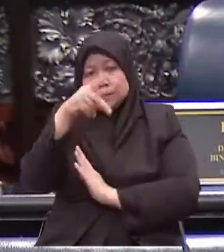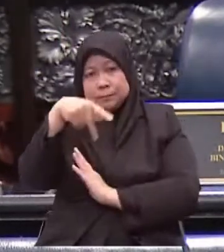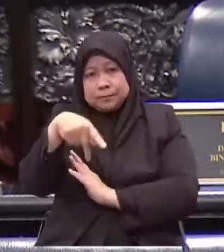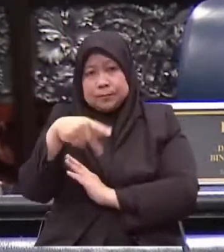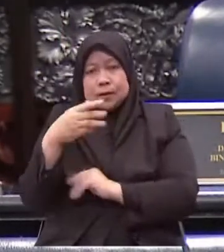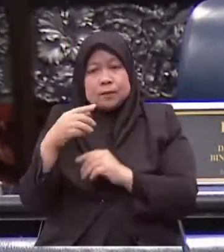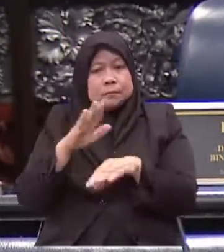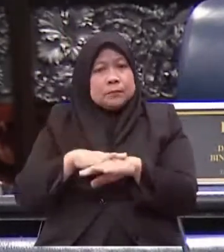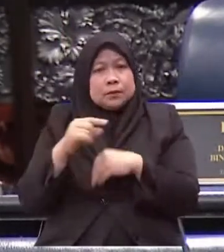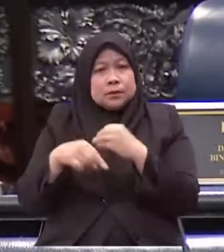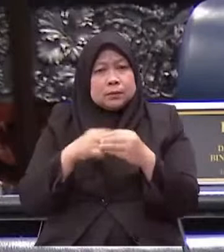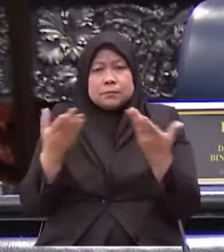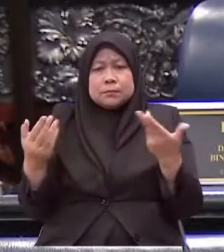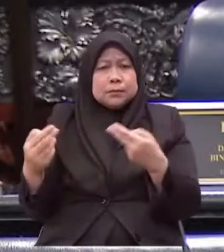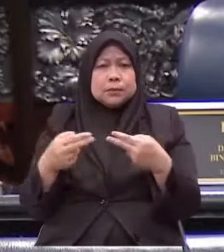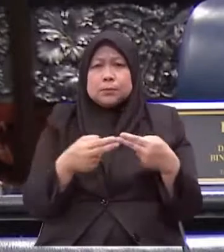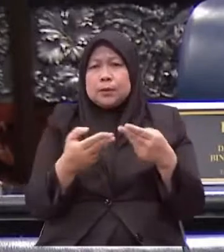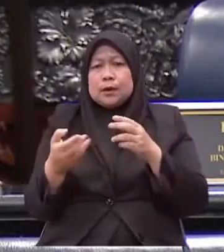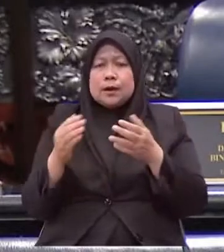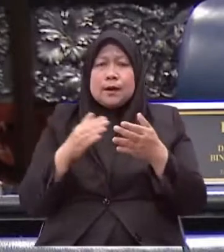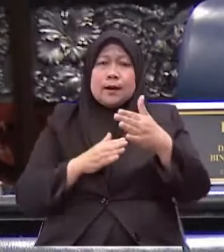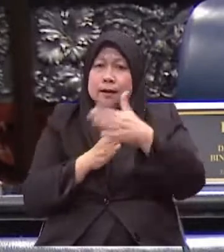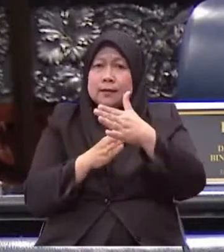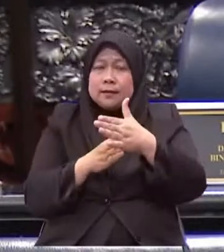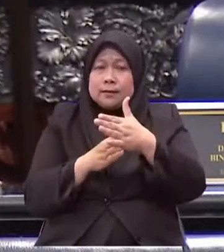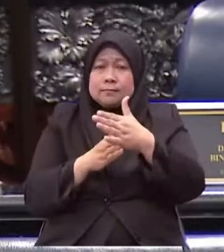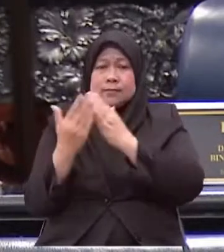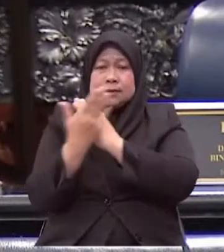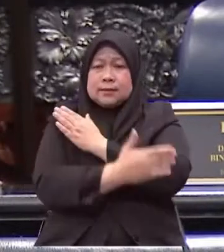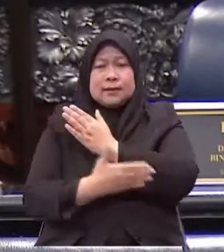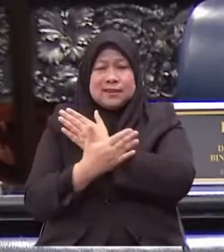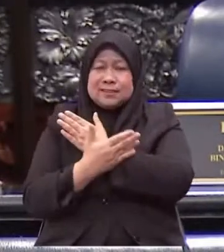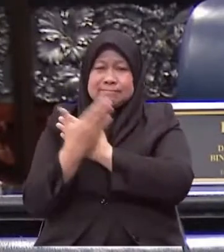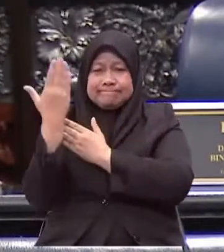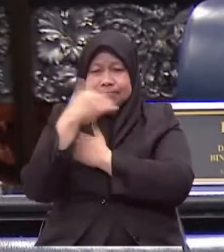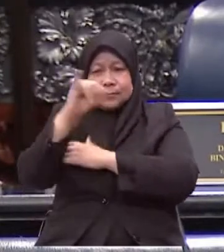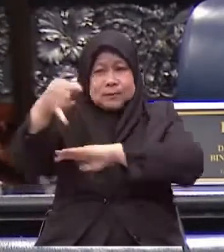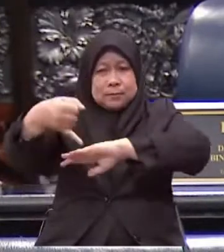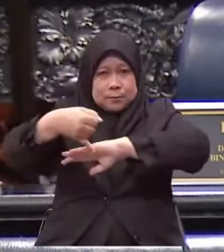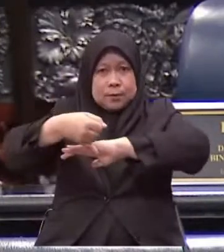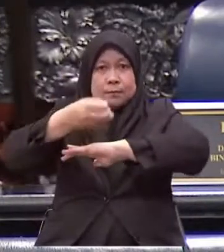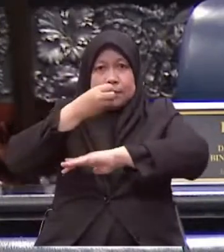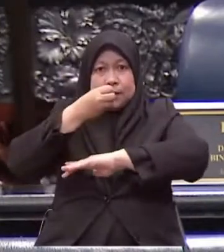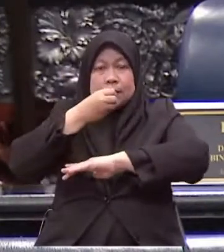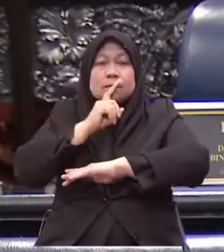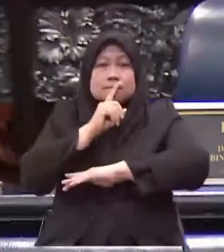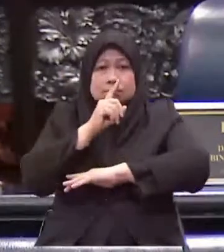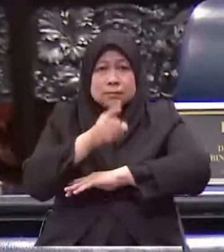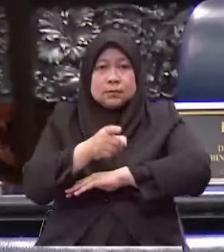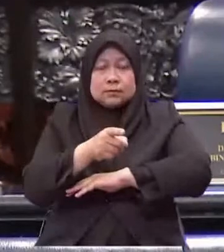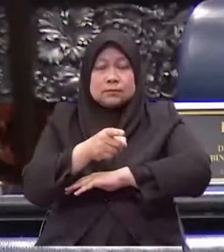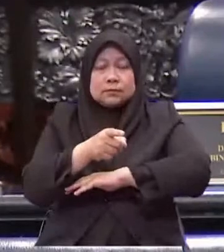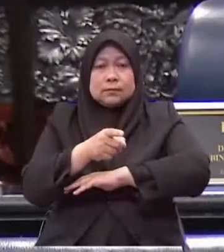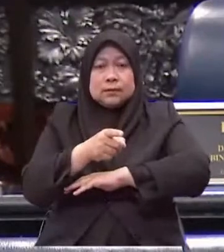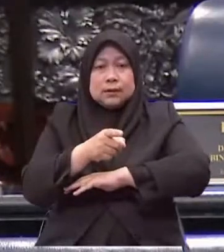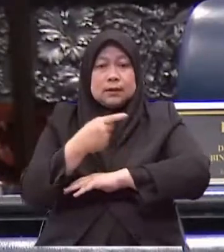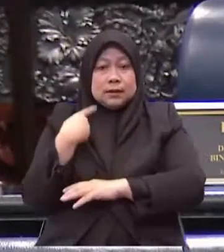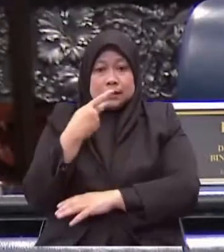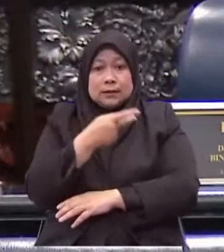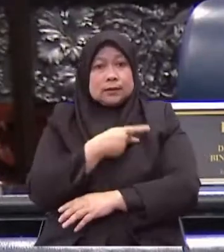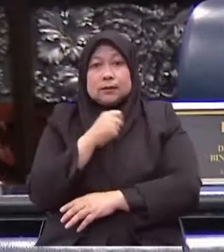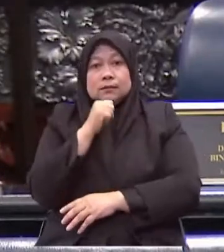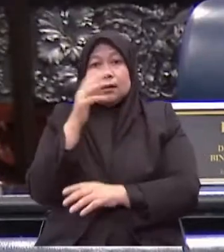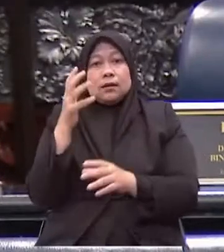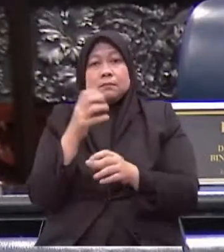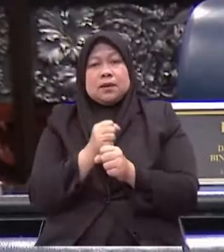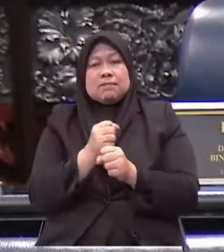menyentuh aspek berhubung halangan yang menyebabkan negara terpaksa mengimpor makanan ingin saya tekankan di sini bahwa kita tak